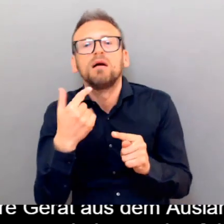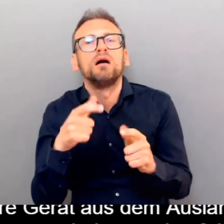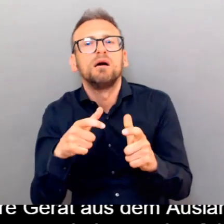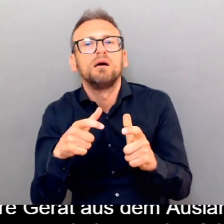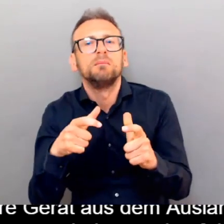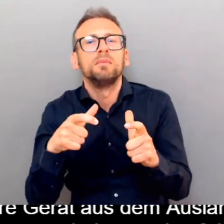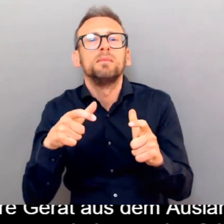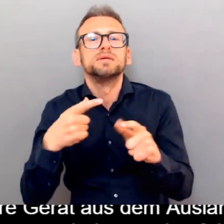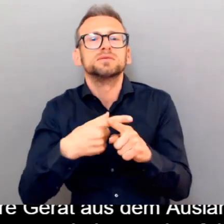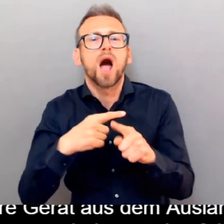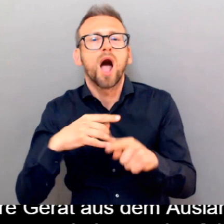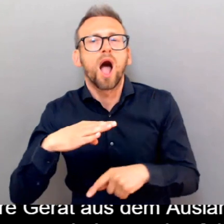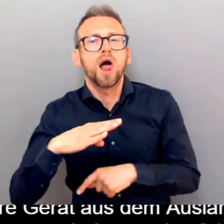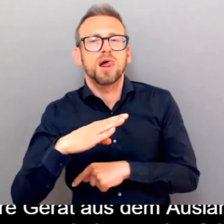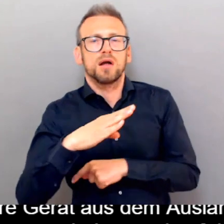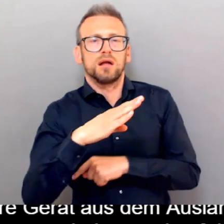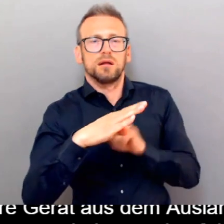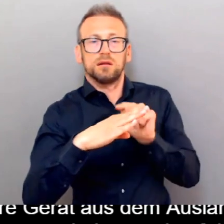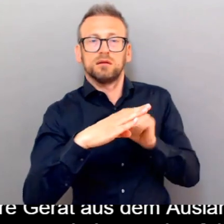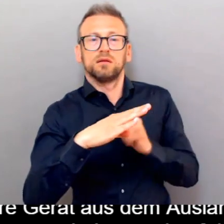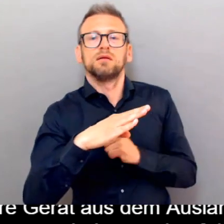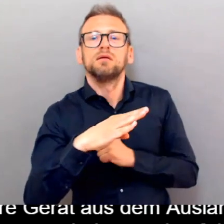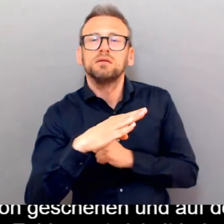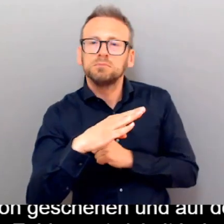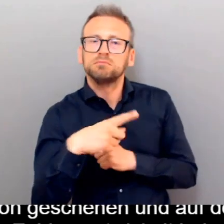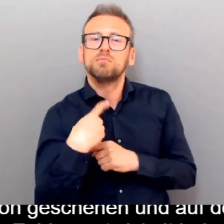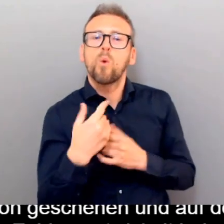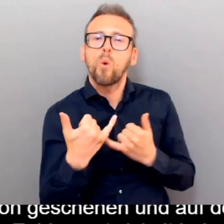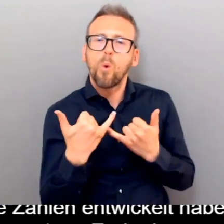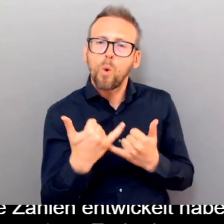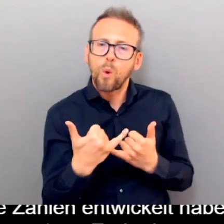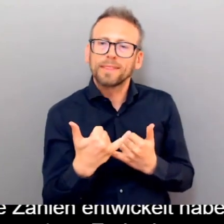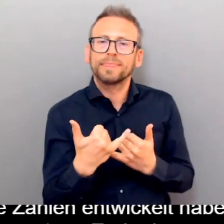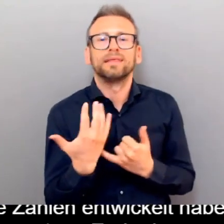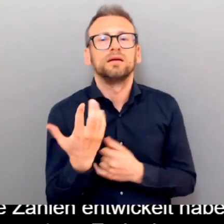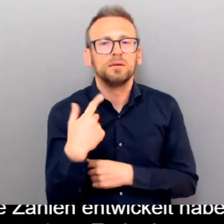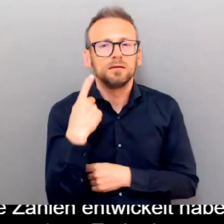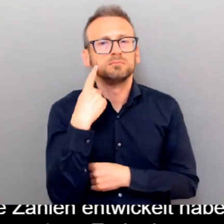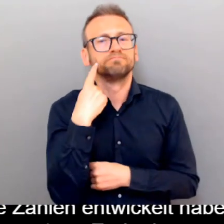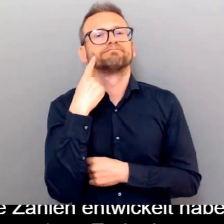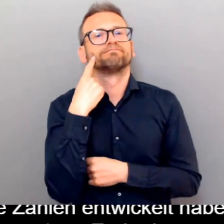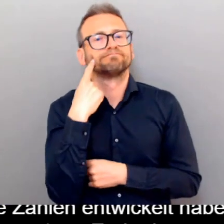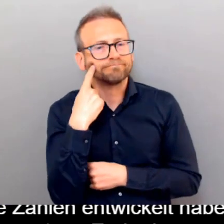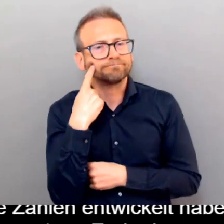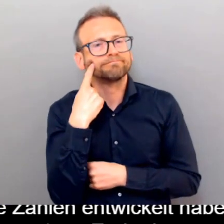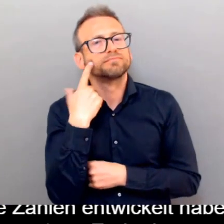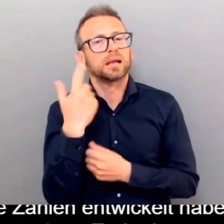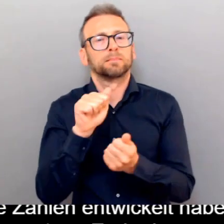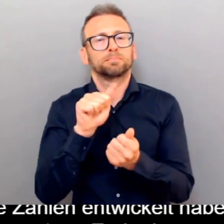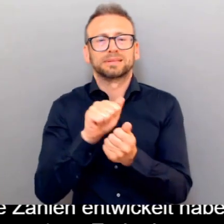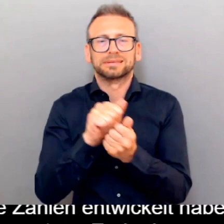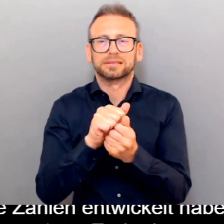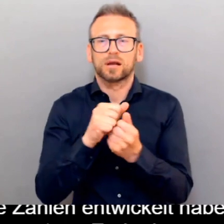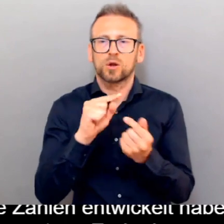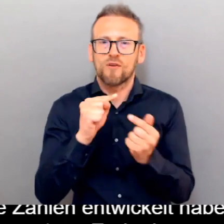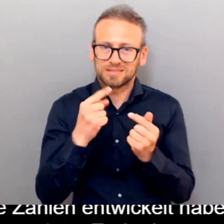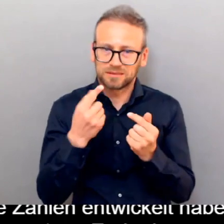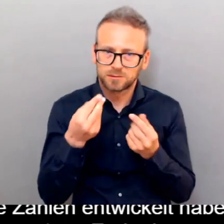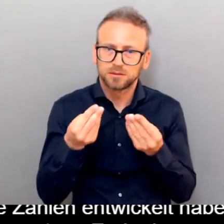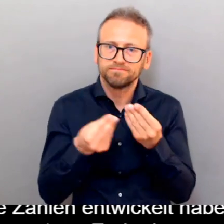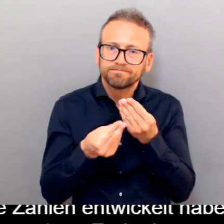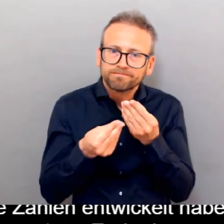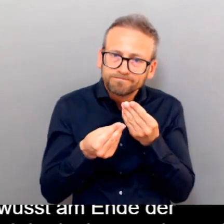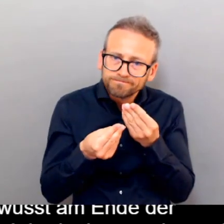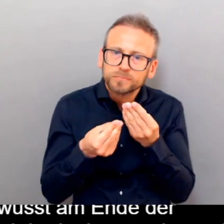Pflegeberuf tätig sind. Weil heute ist ja der internationale Tag der Pflegenden.